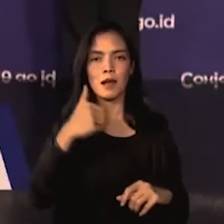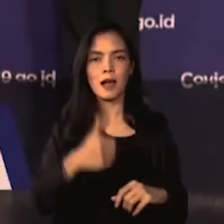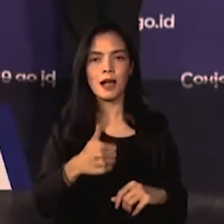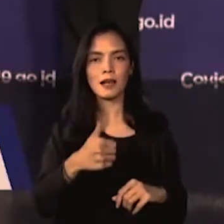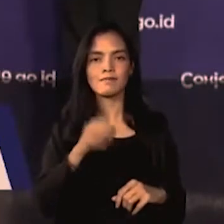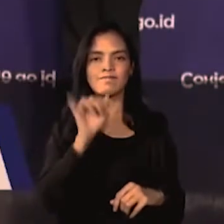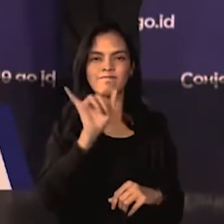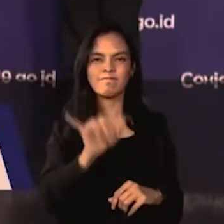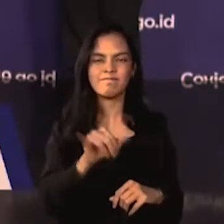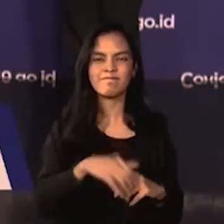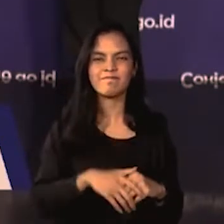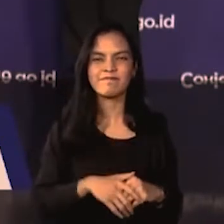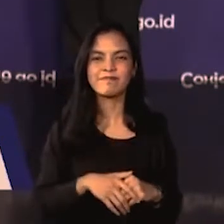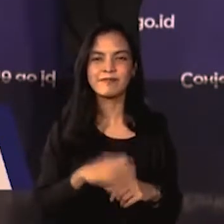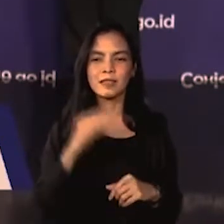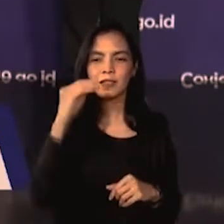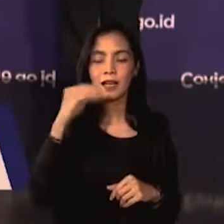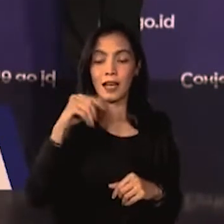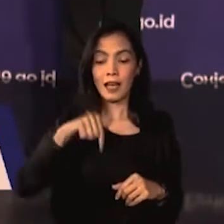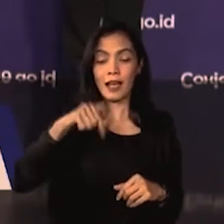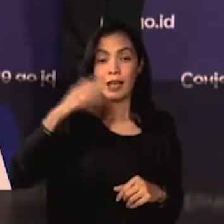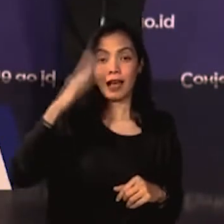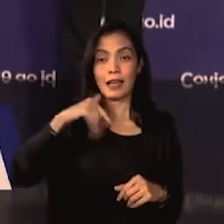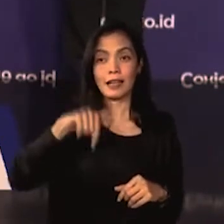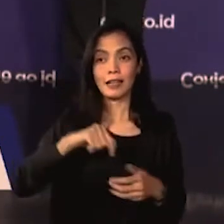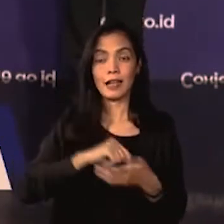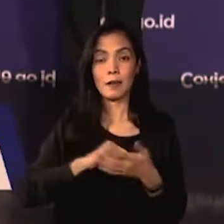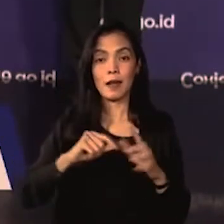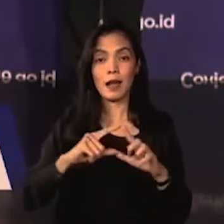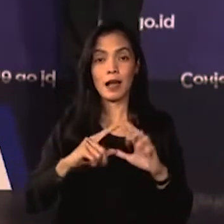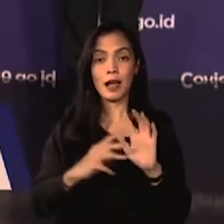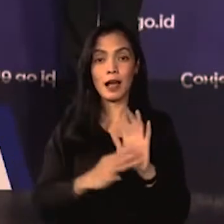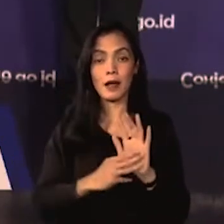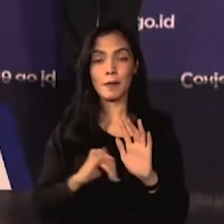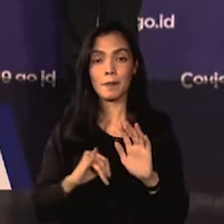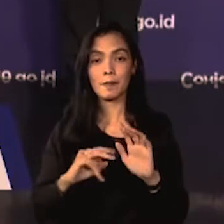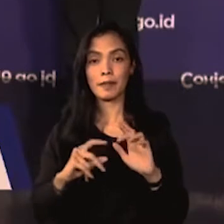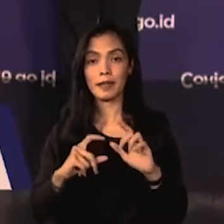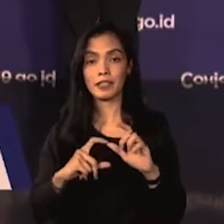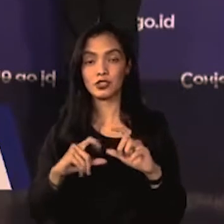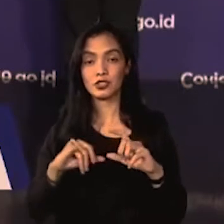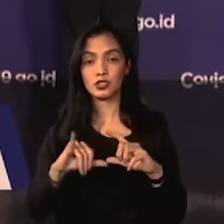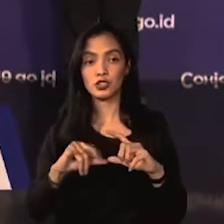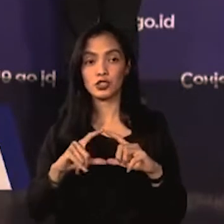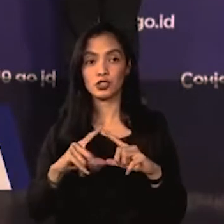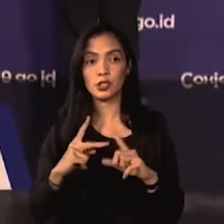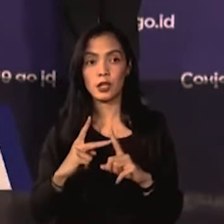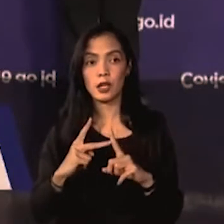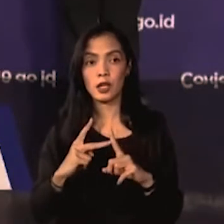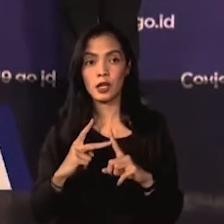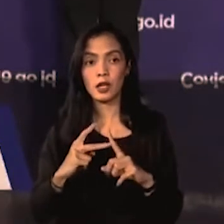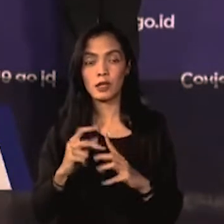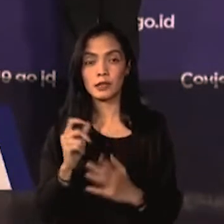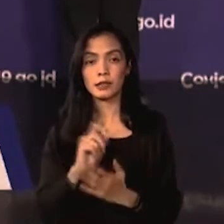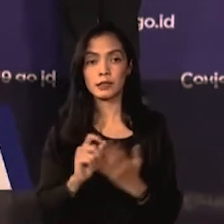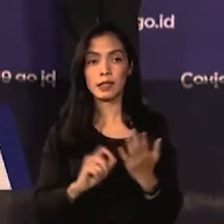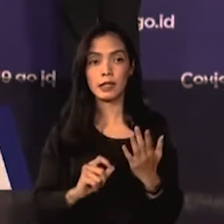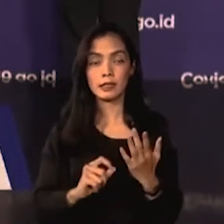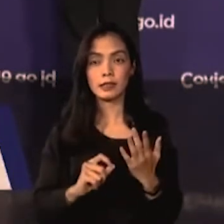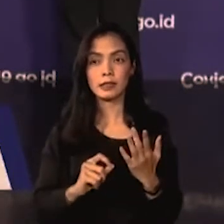Pada hari ini, saya Dr. Hamsyah Tambunan selaku Sekretaris Jenderal Majelis Ulama